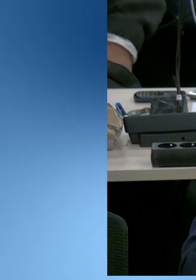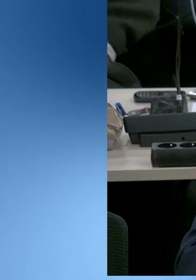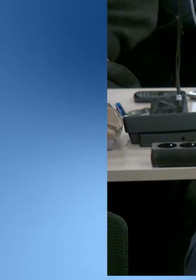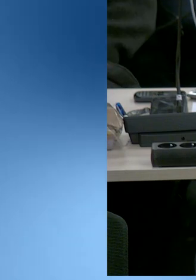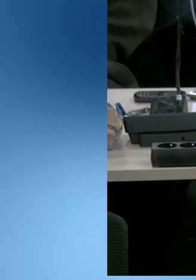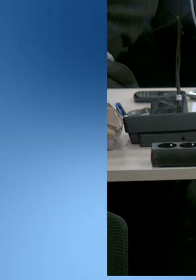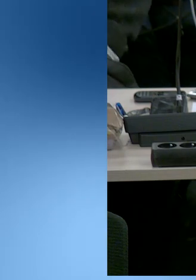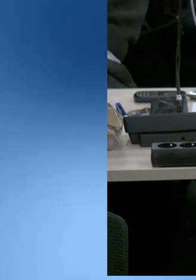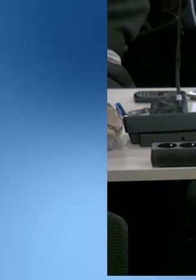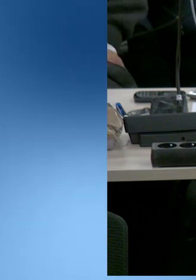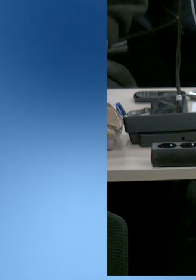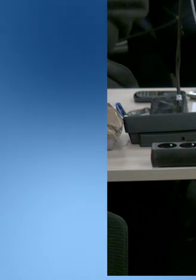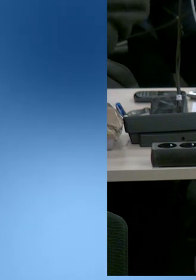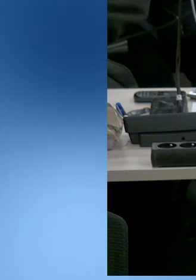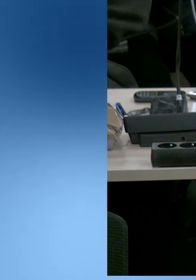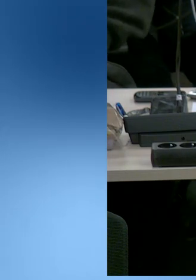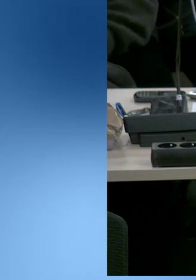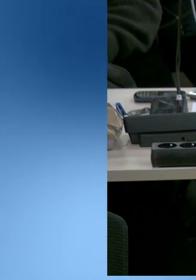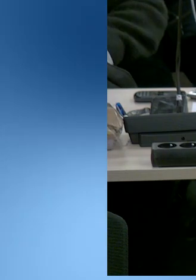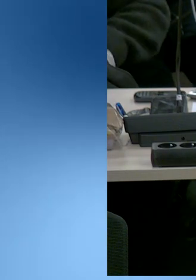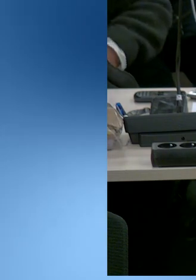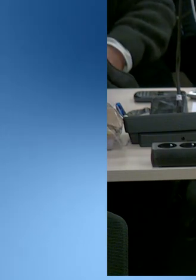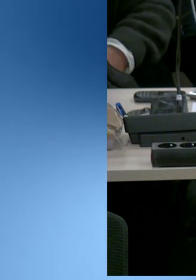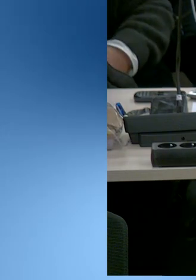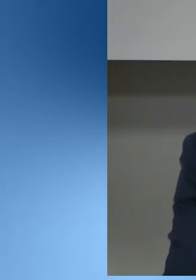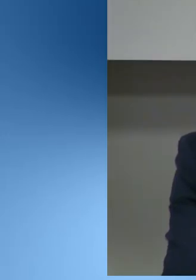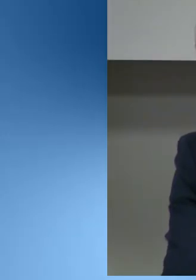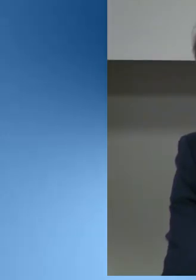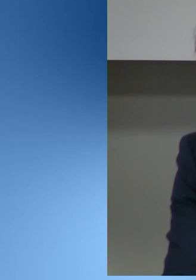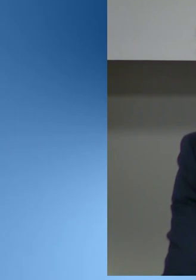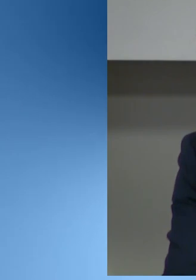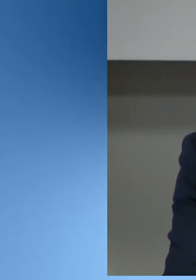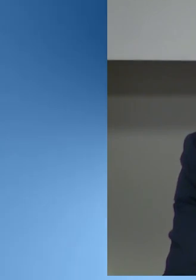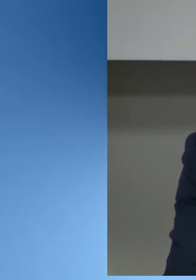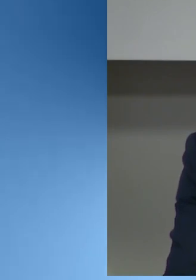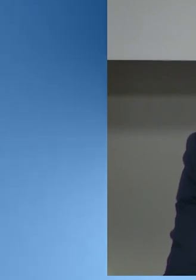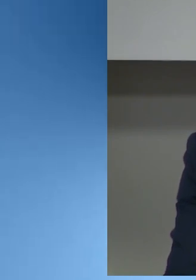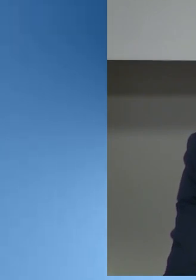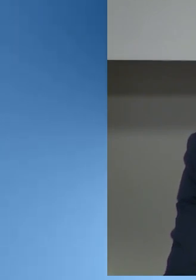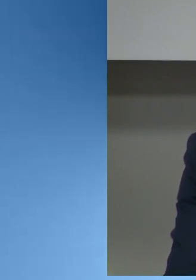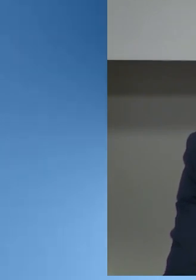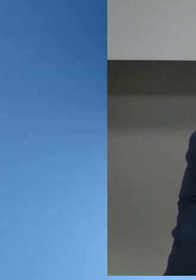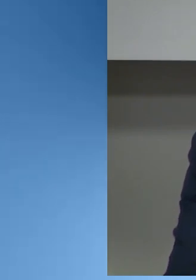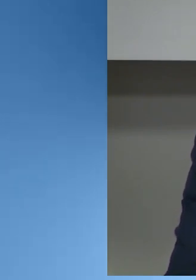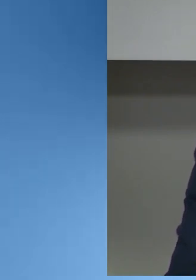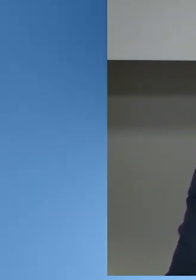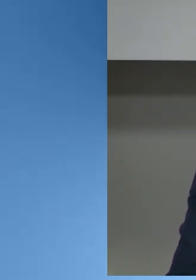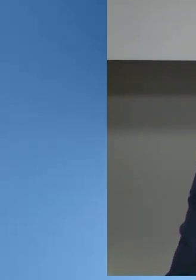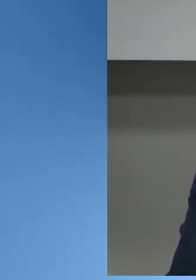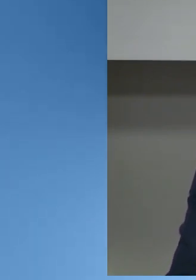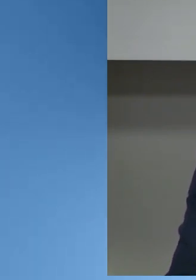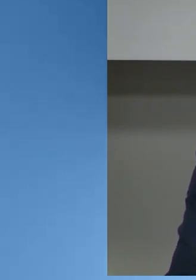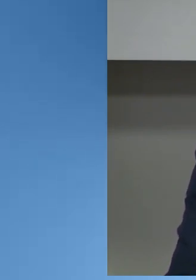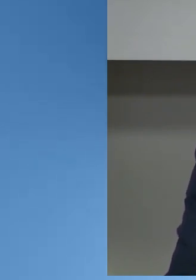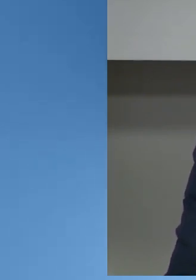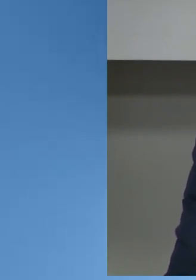voilà ça pourrait être travaillé en commission mais si je peux me permettre quand même la question est un petit peu bah en l'occurrence vous étiez là quand tout ça